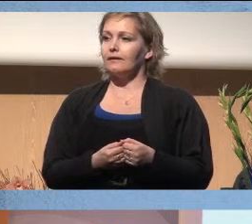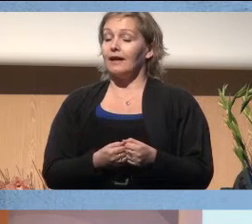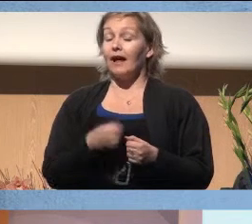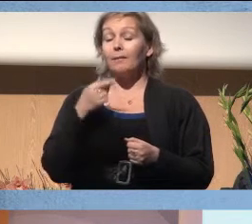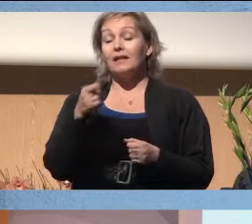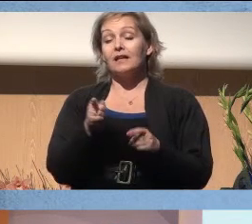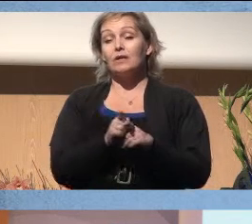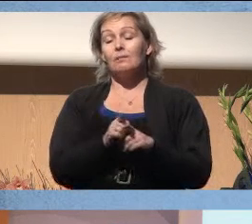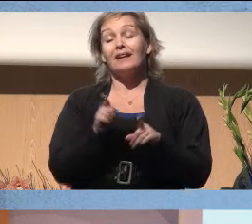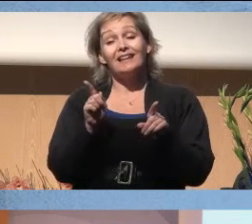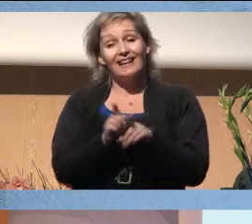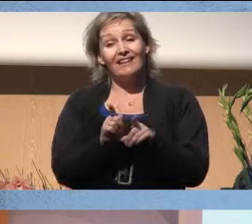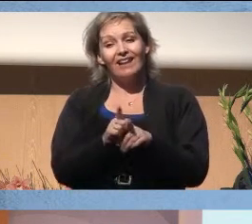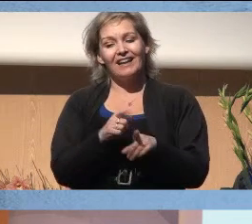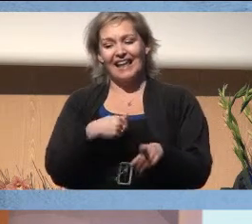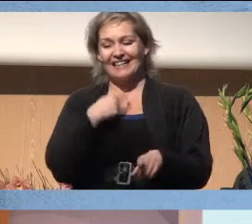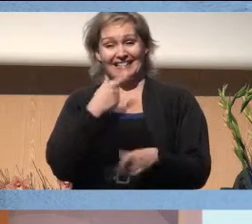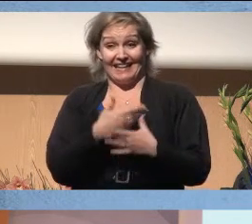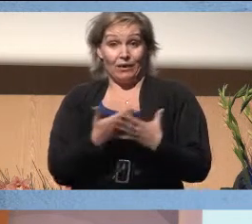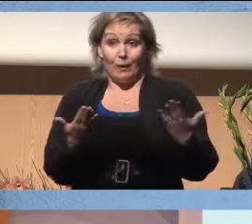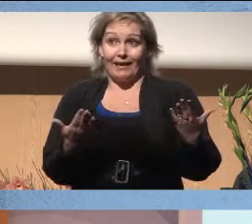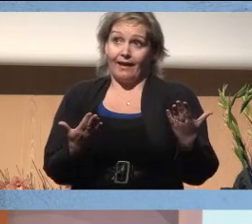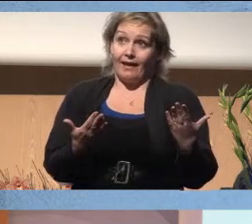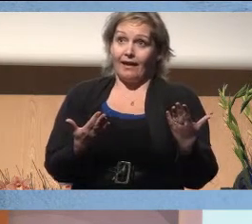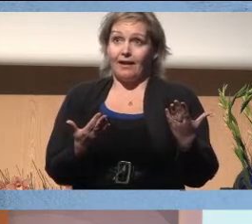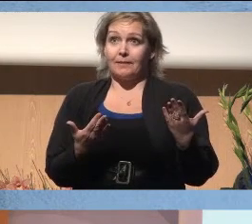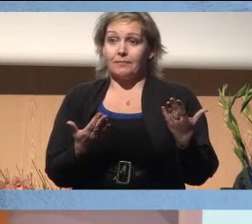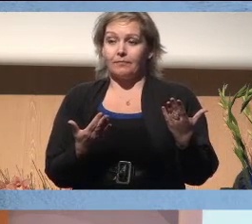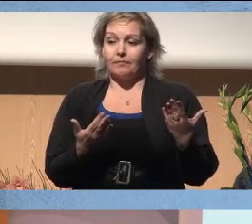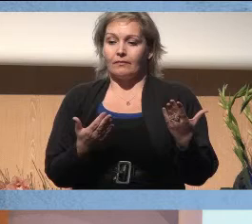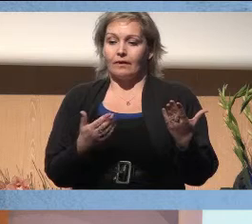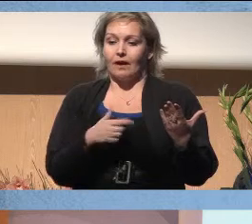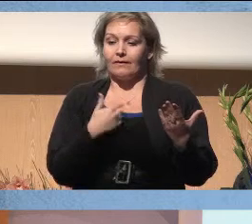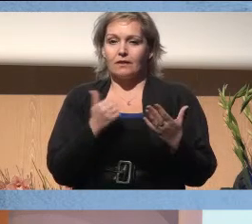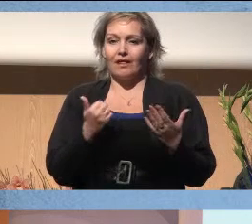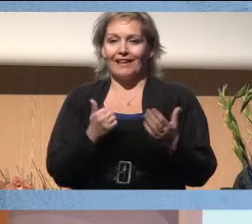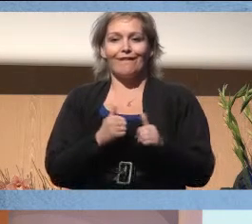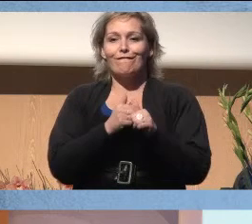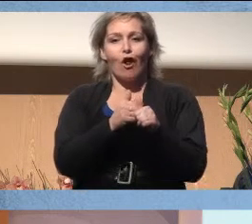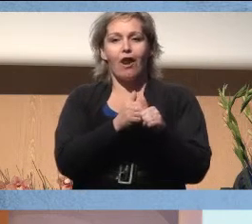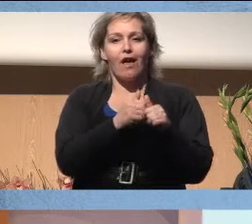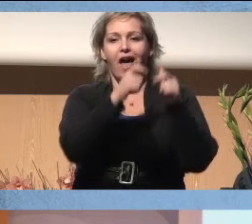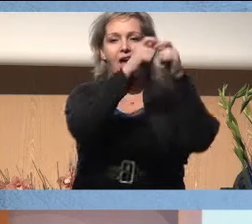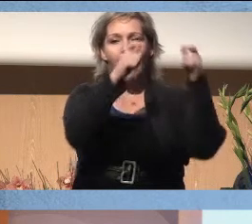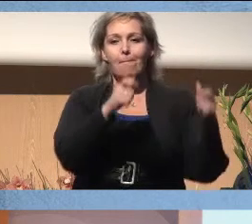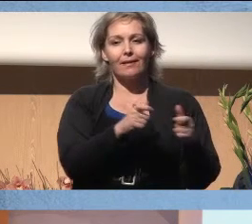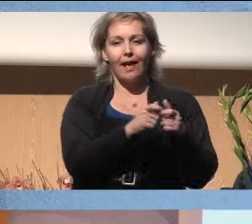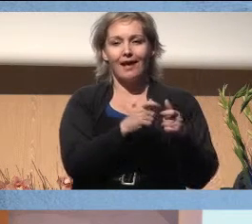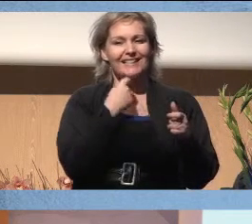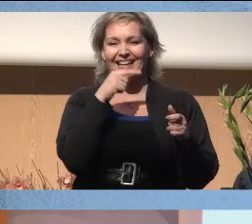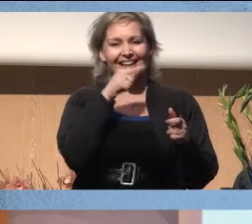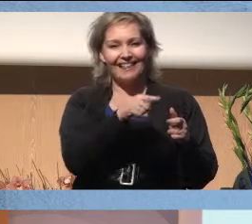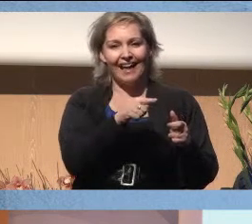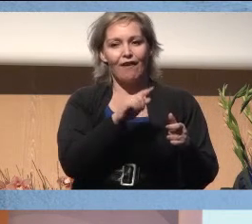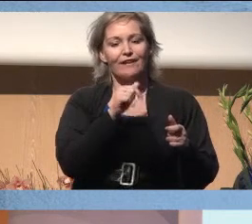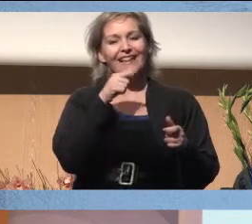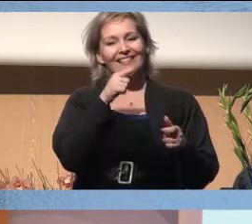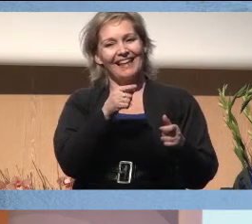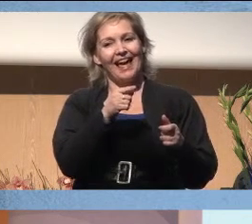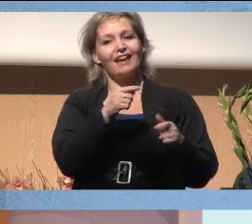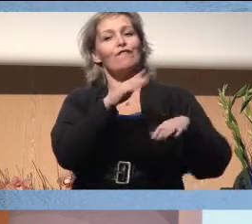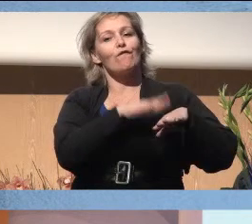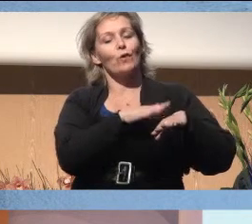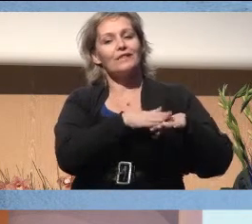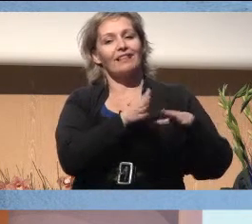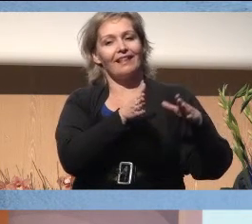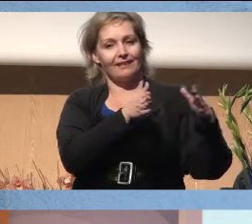Det som vi, men likevel så sier ikke jeg da at ikke vi skal følge rammene. Fordi det en